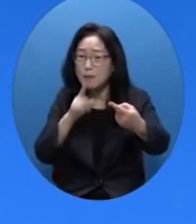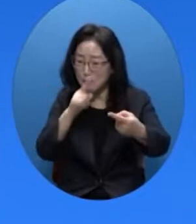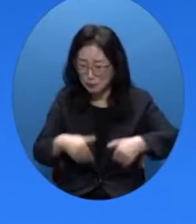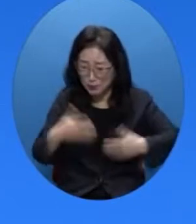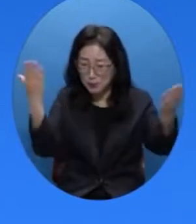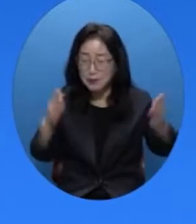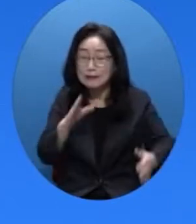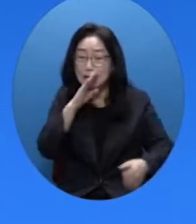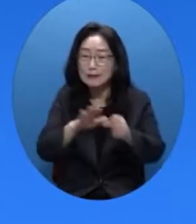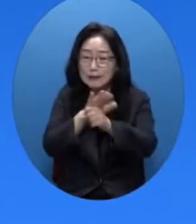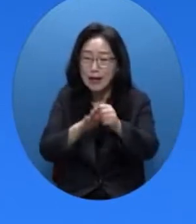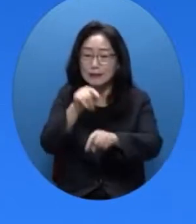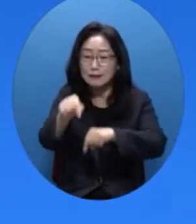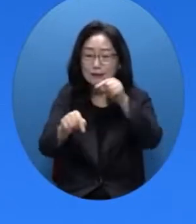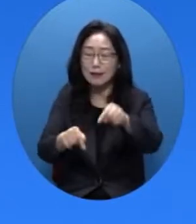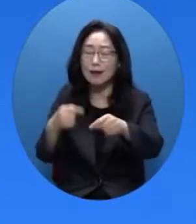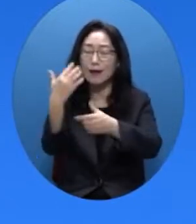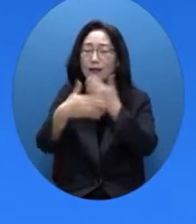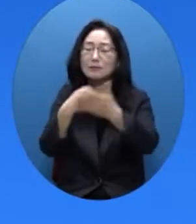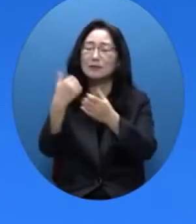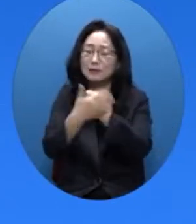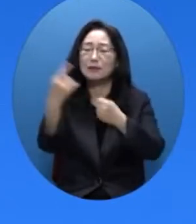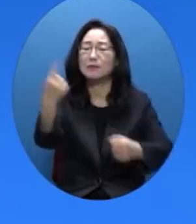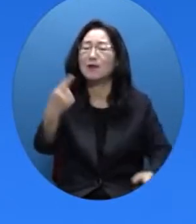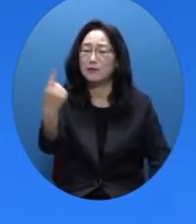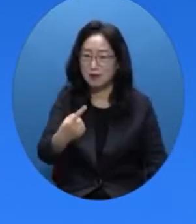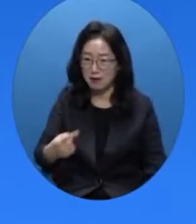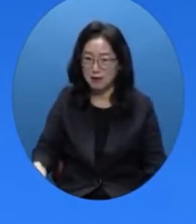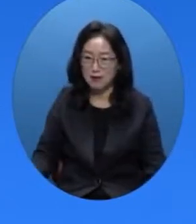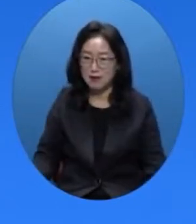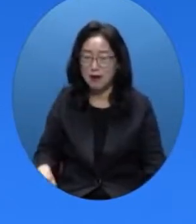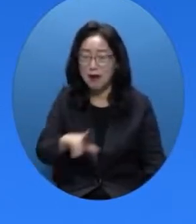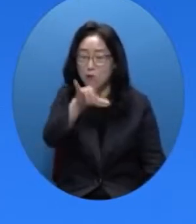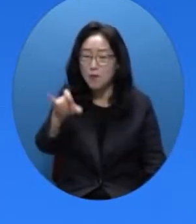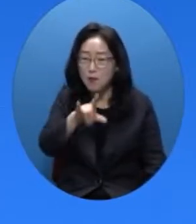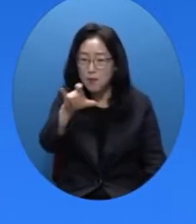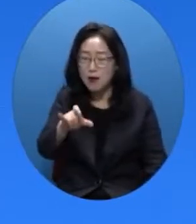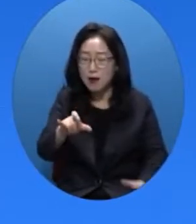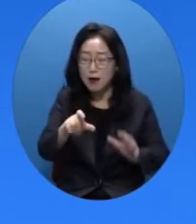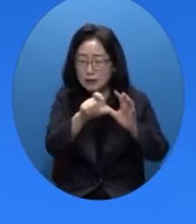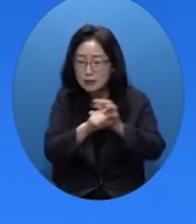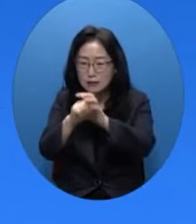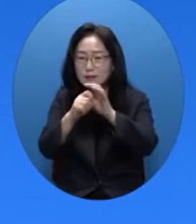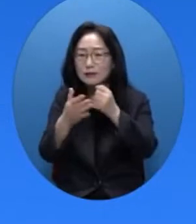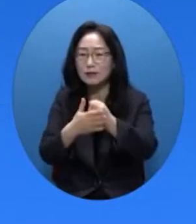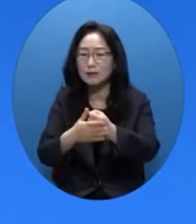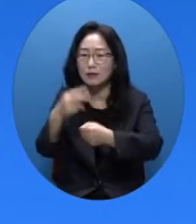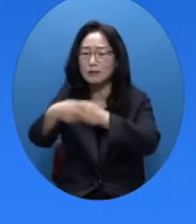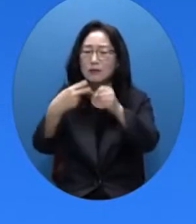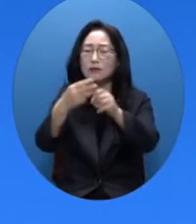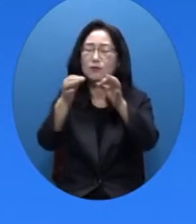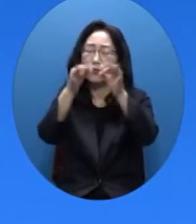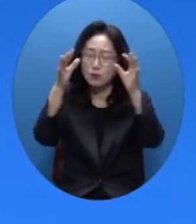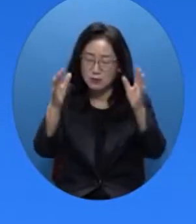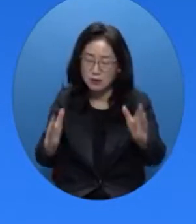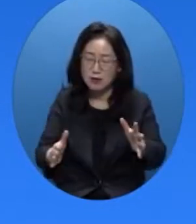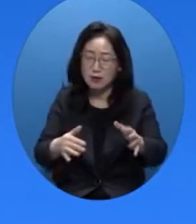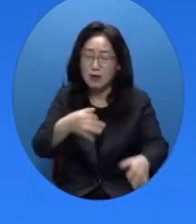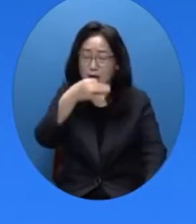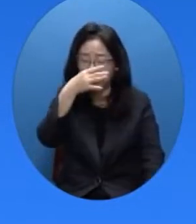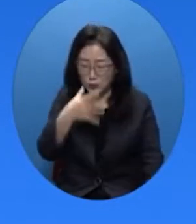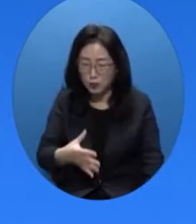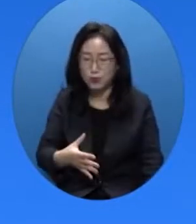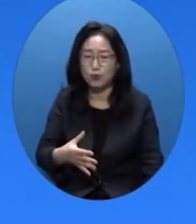하나님의 은혜가 임하게 되는 것입니다 그러나 일부로 너무나 지난 이는 여 동안 힘들어서 즐겨